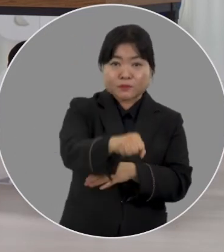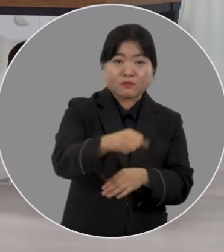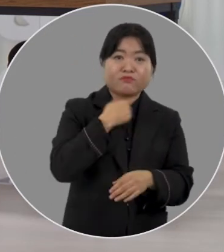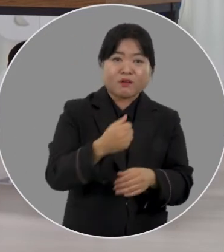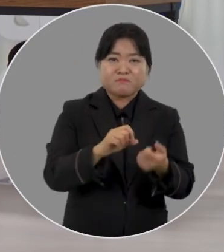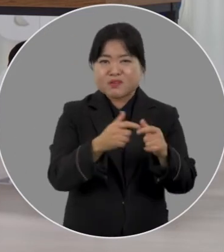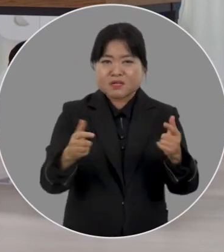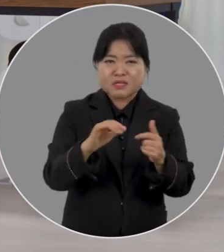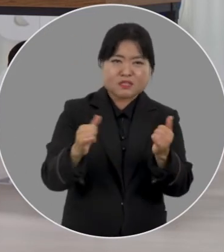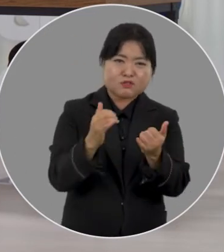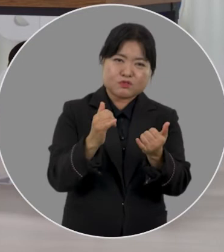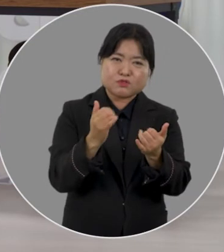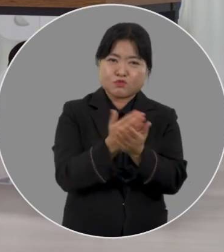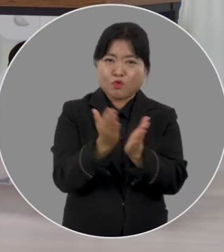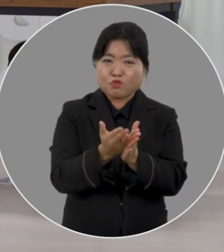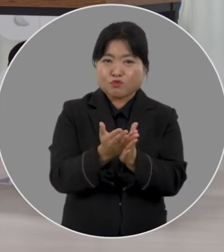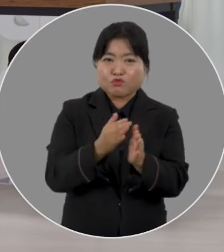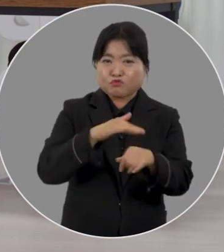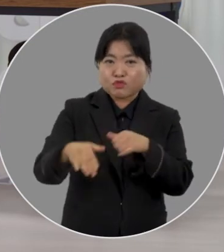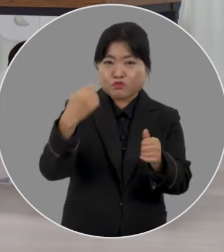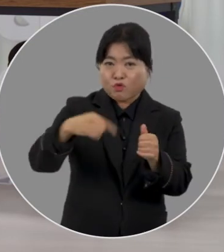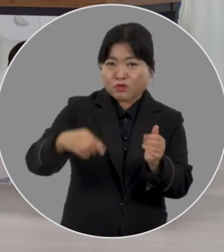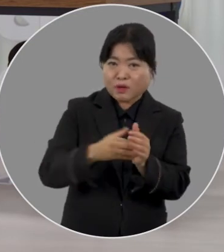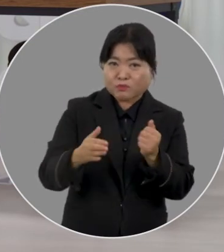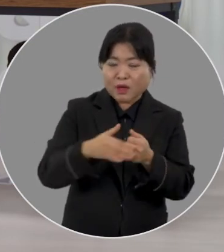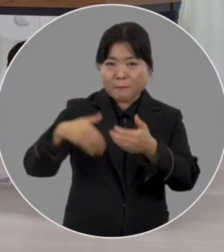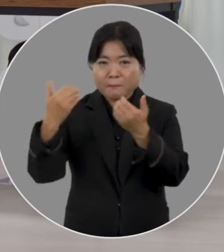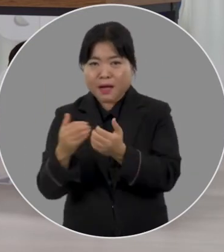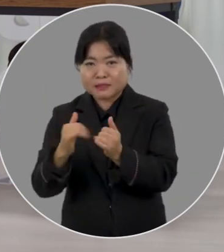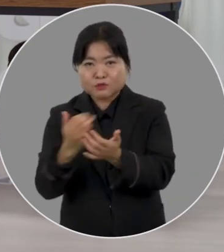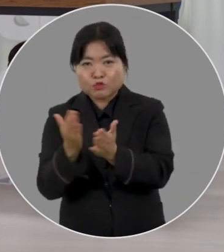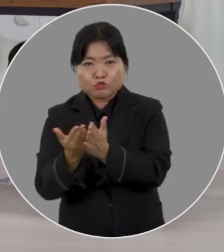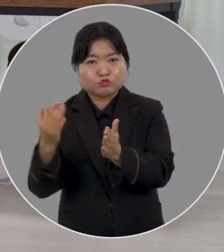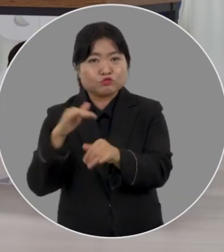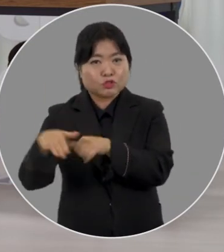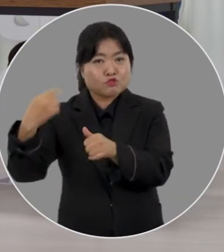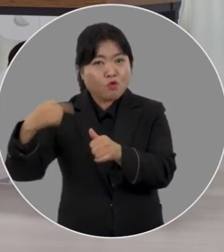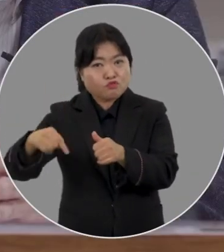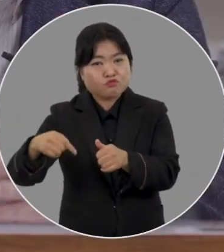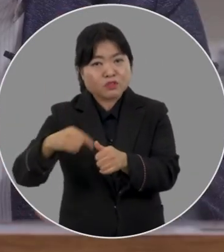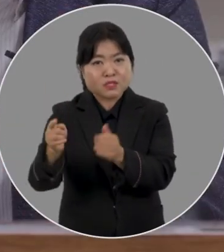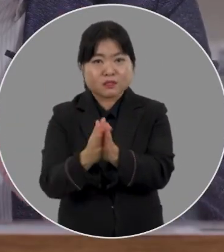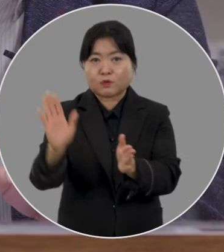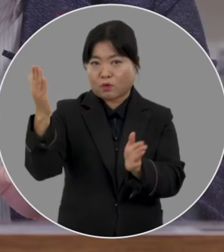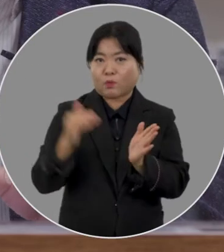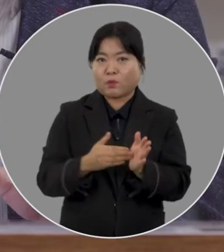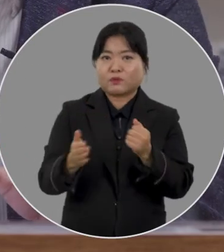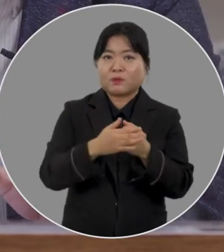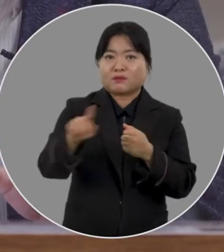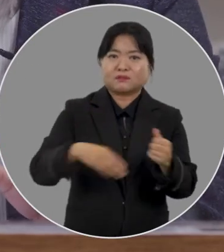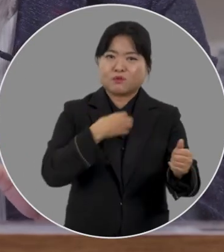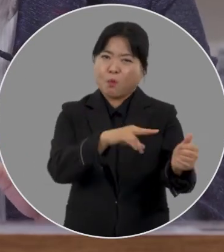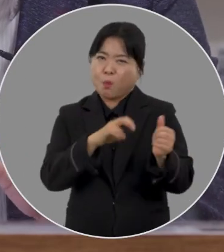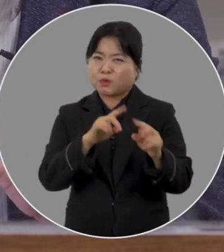자행했던 수많은 인종주의 그 교육 때문에 반인종주의 교육 이런 걸 시작한 거거든요. 그래서 저는 이것이